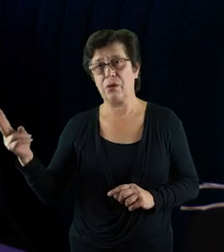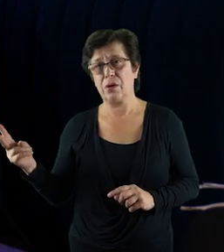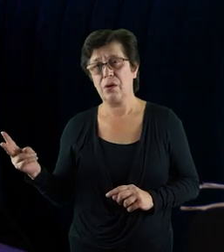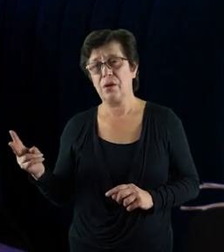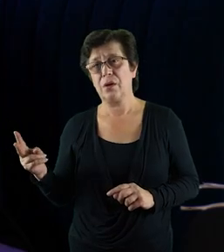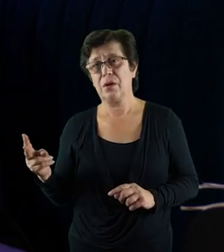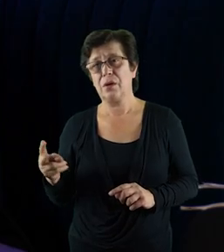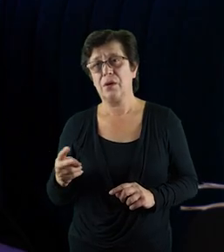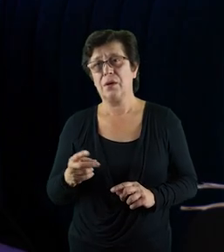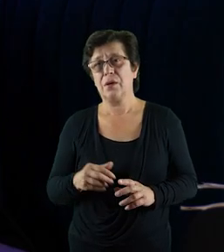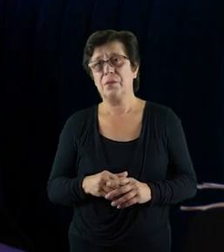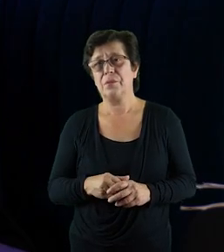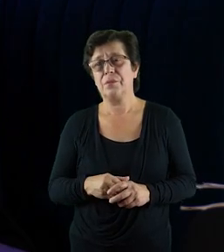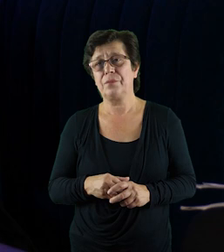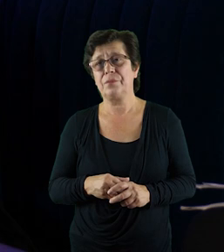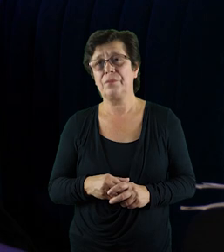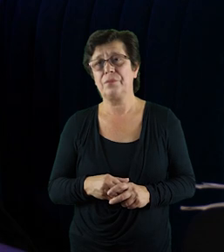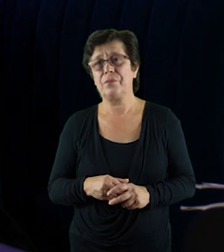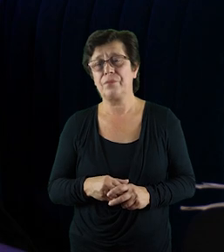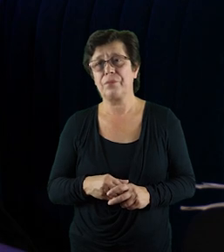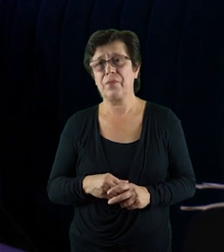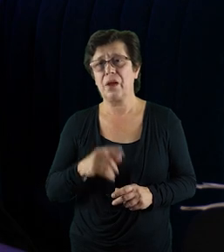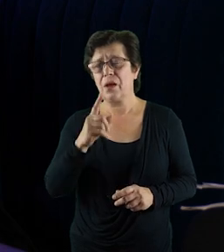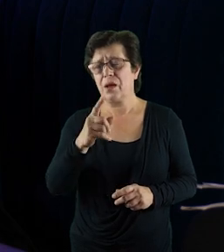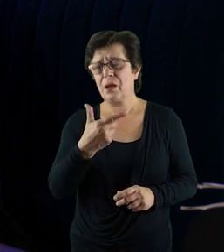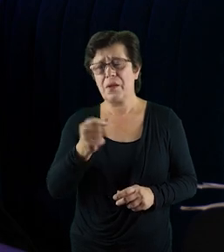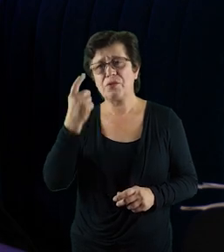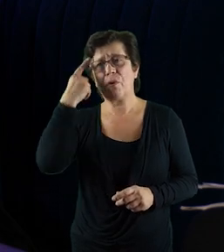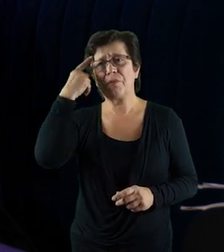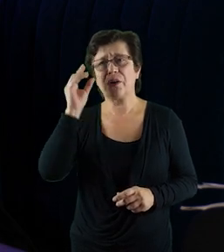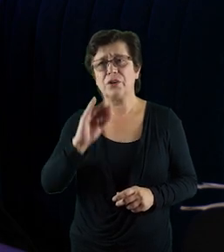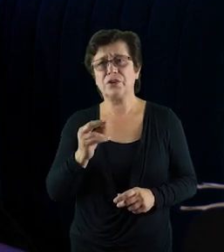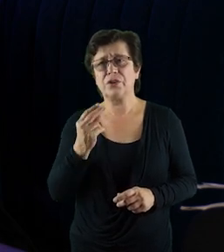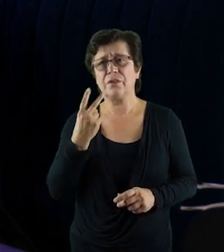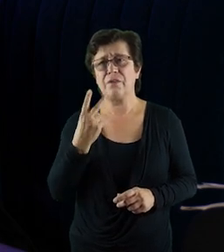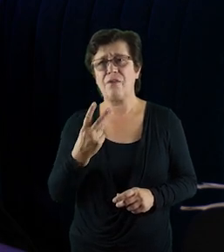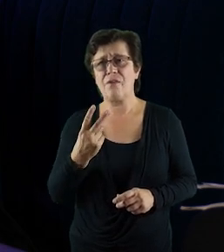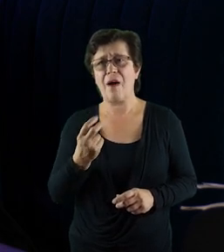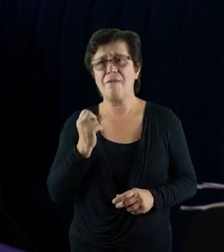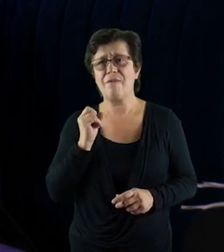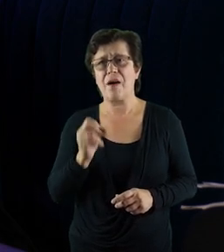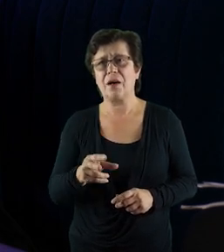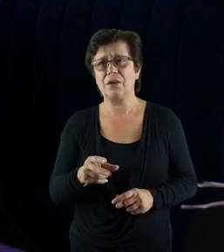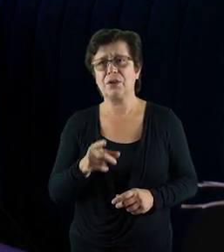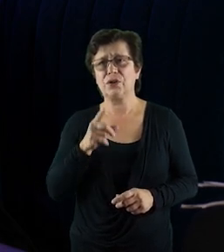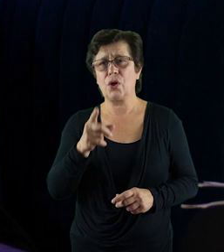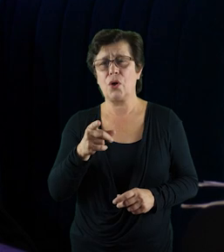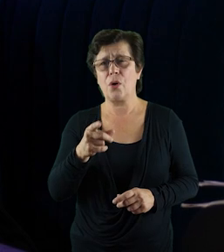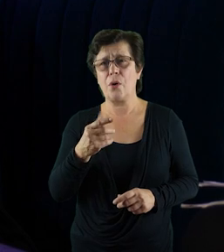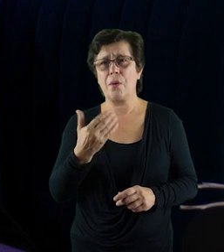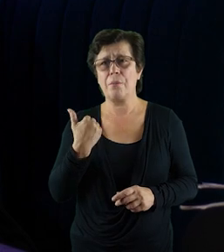On, jeszcze nie wspomniałaś o dwóch faktach. To był chyba najważniejszy polski pisarz, który wstąpił